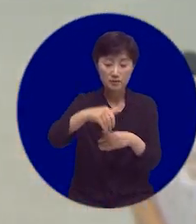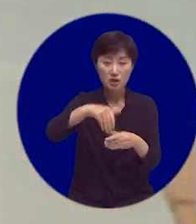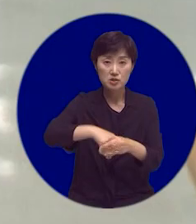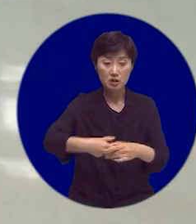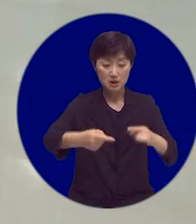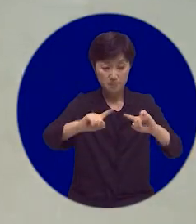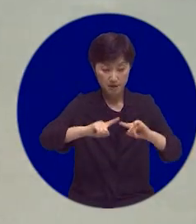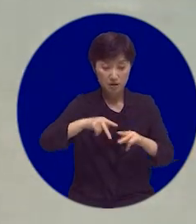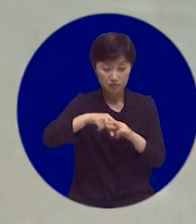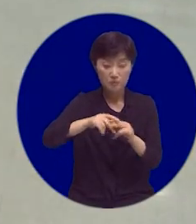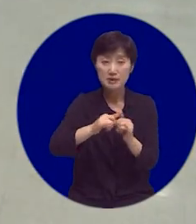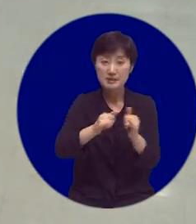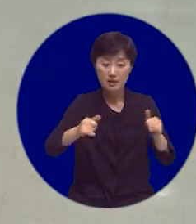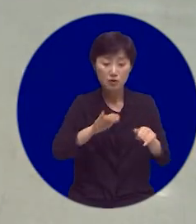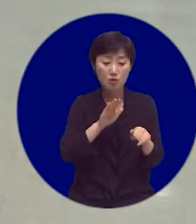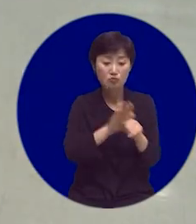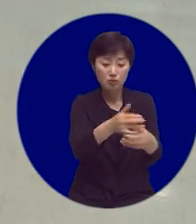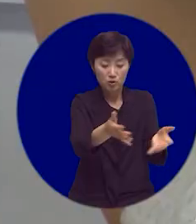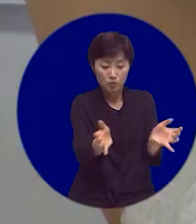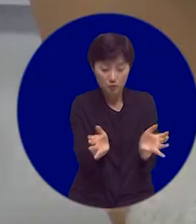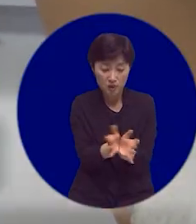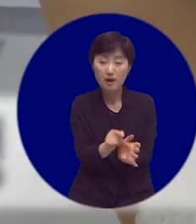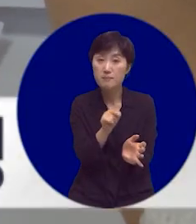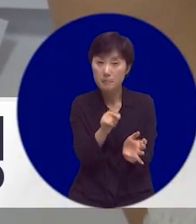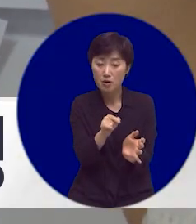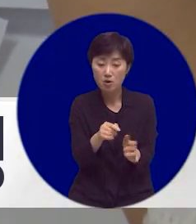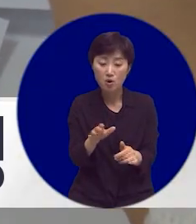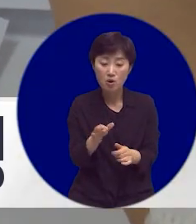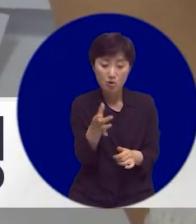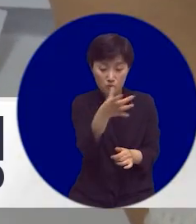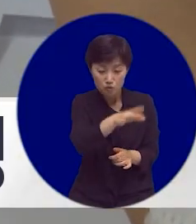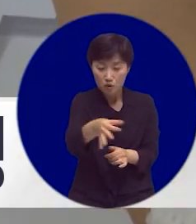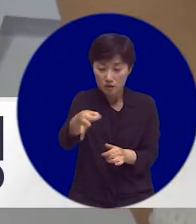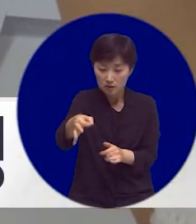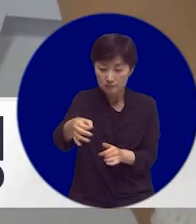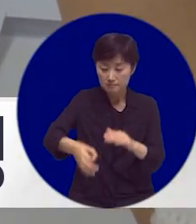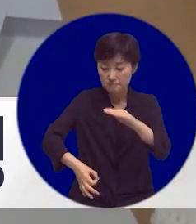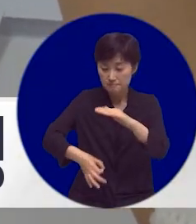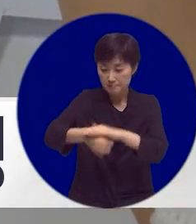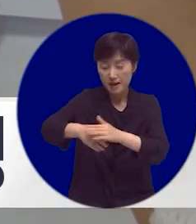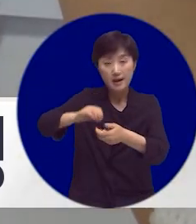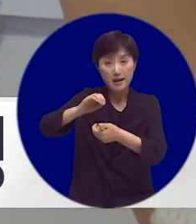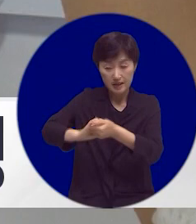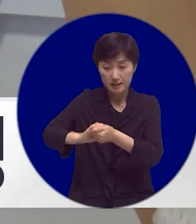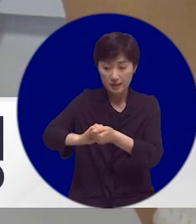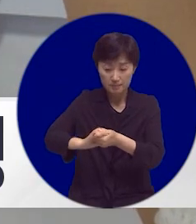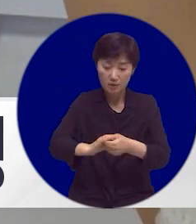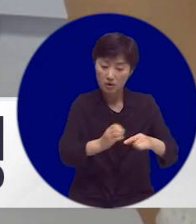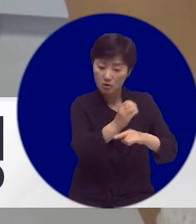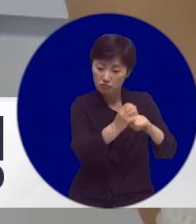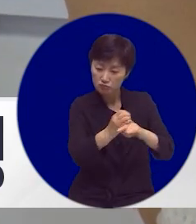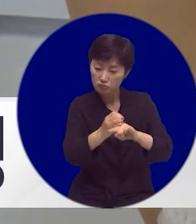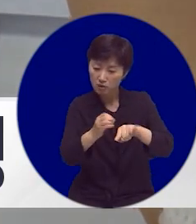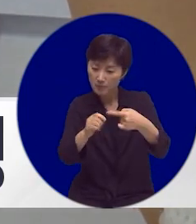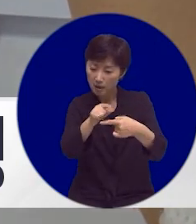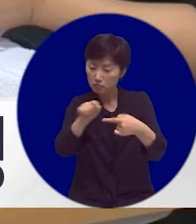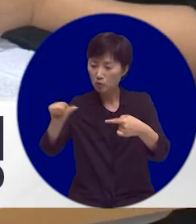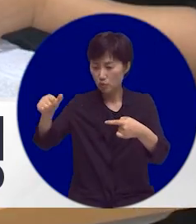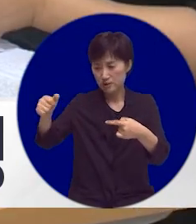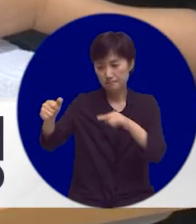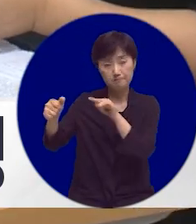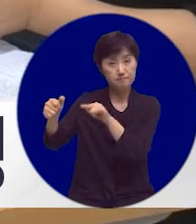참여하는 예비후보자 후원회와 후보자 후원회는 후원금의 연간 모금 한도액이 선거비용 제한액의 100분의 50에